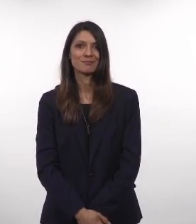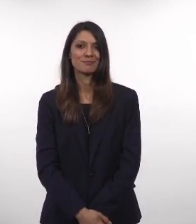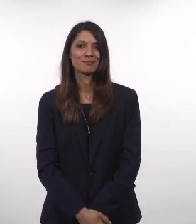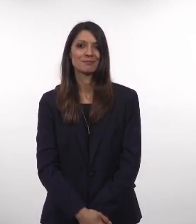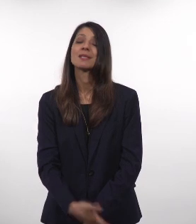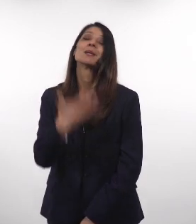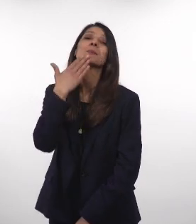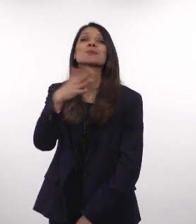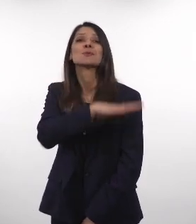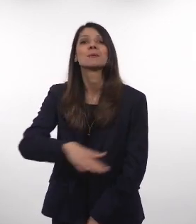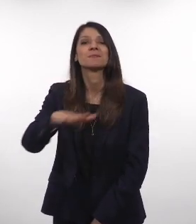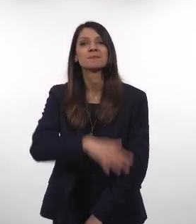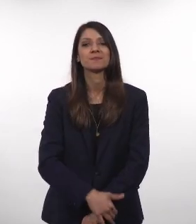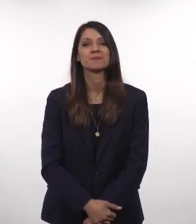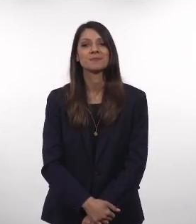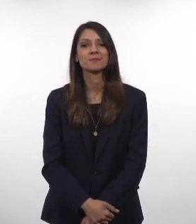Bonjour à tous.